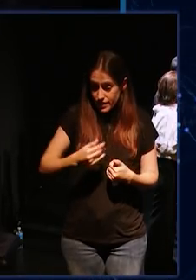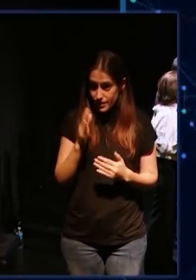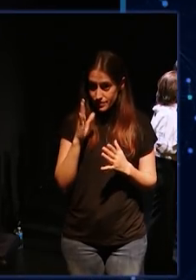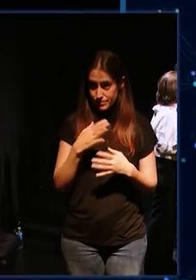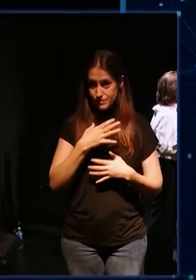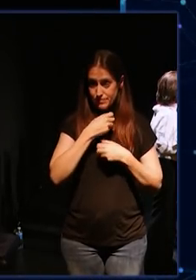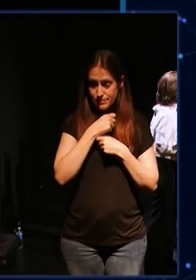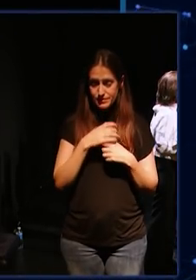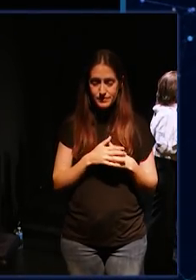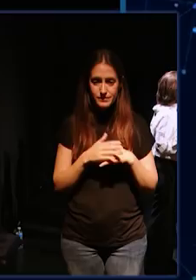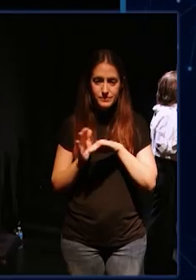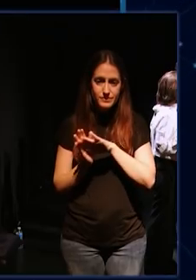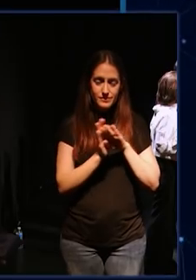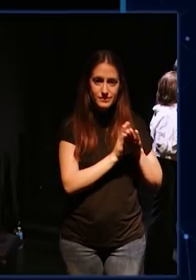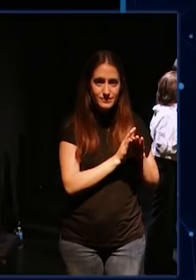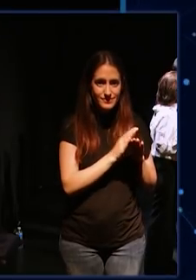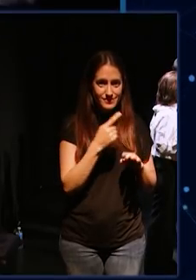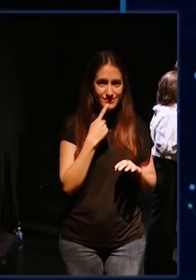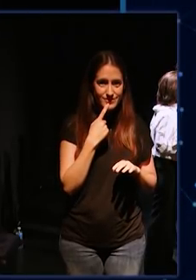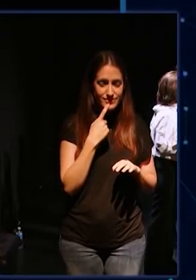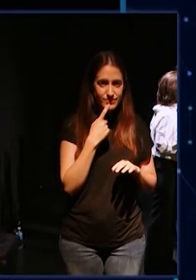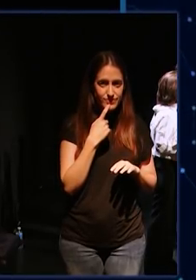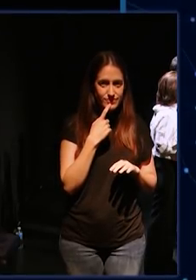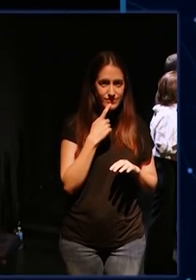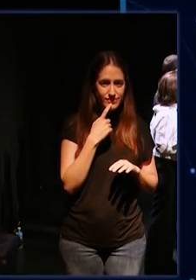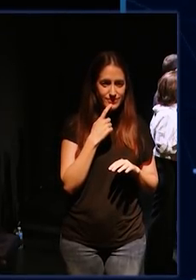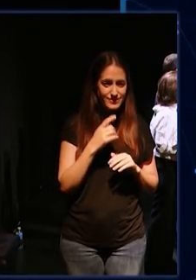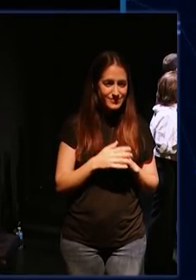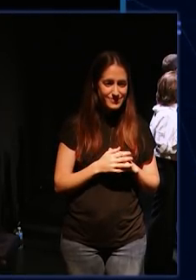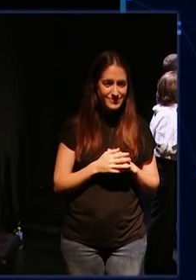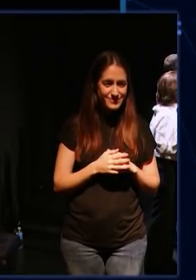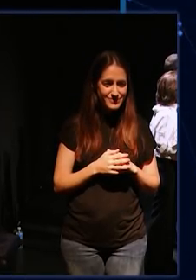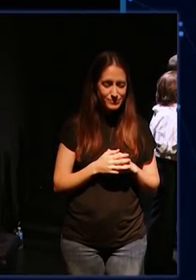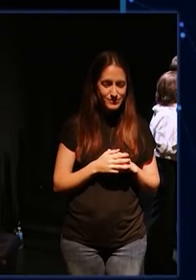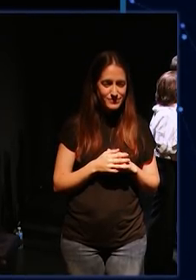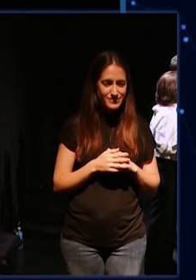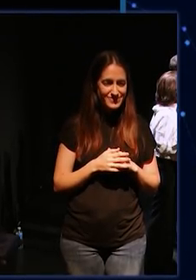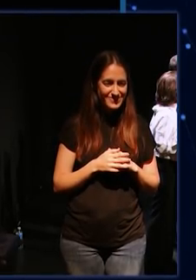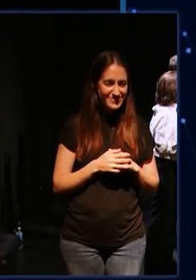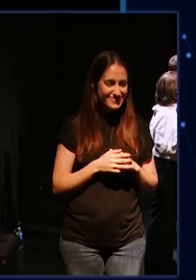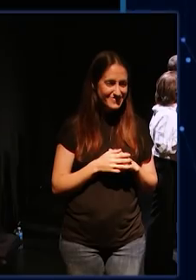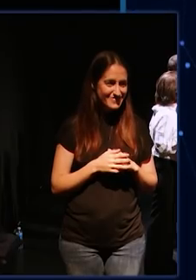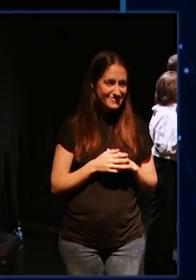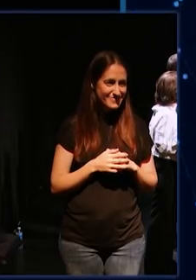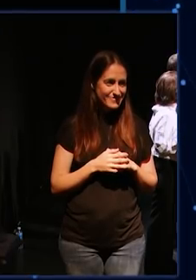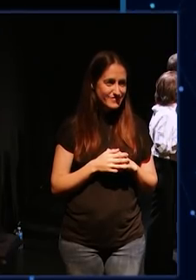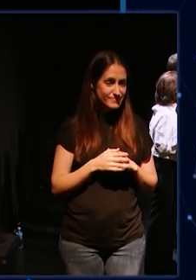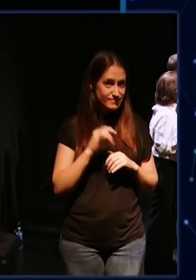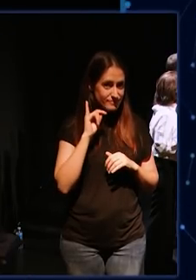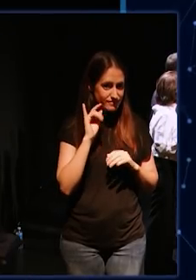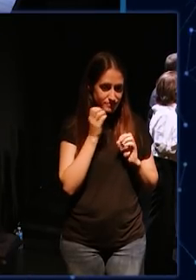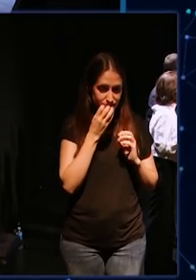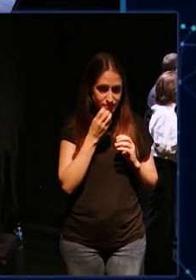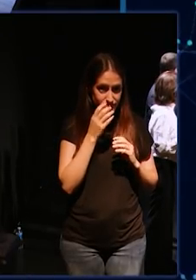segons. Álvaro, sisplau. No, respecte a aquest aspecte que ha sortit ara... Per sota, baixar-lo una mica, així, ja està bé.